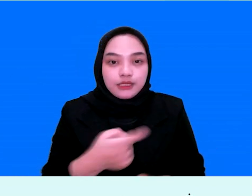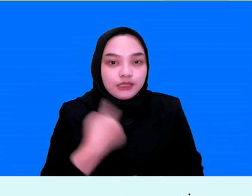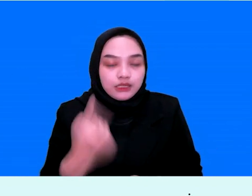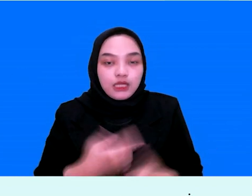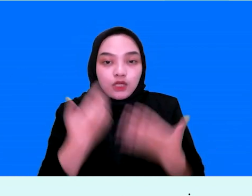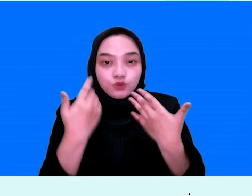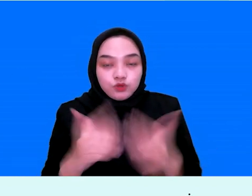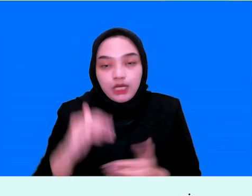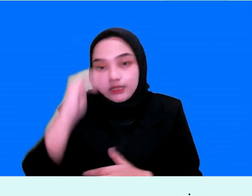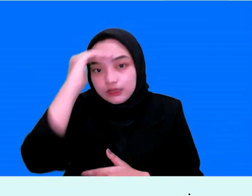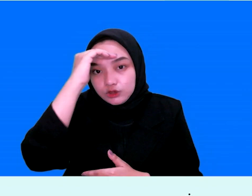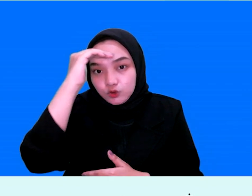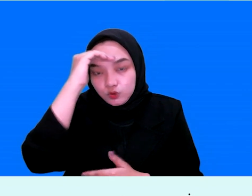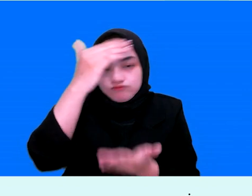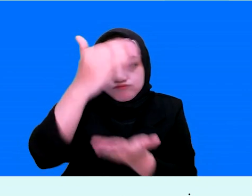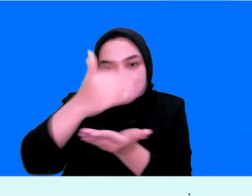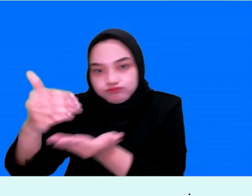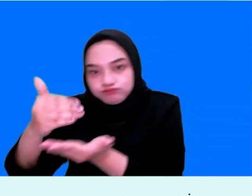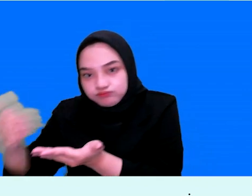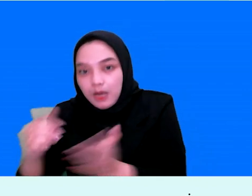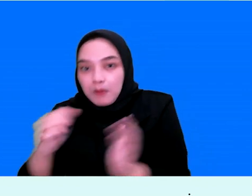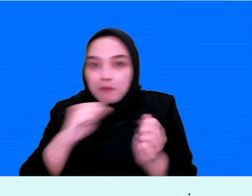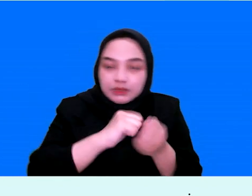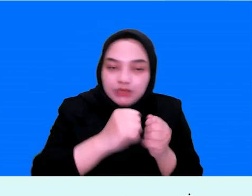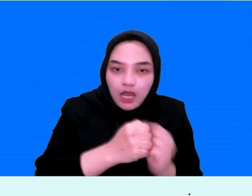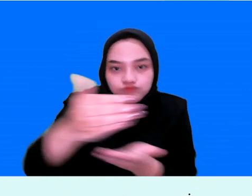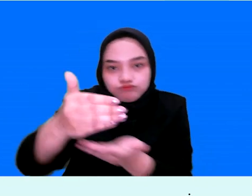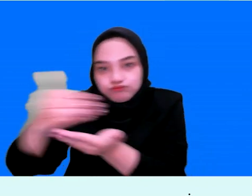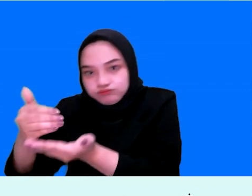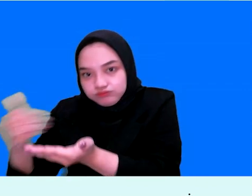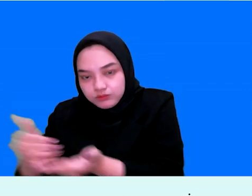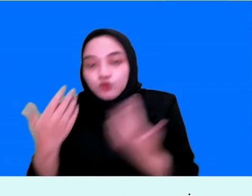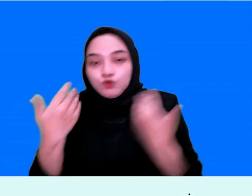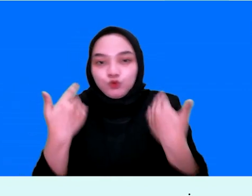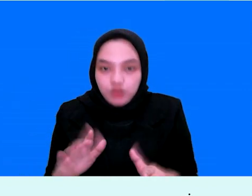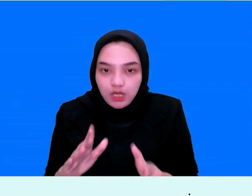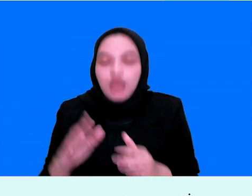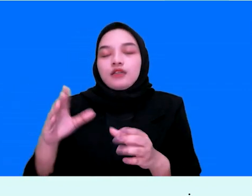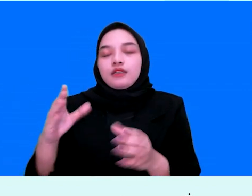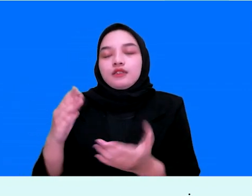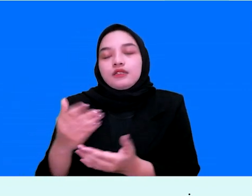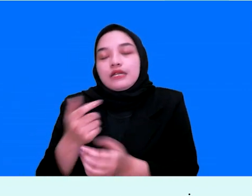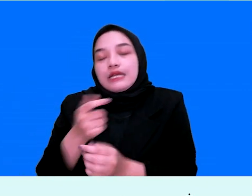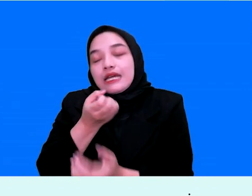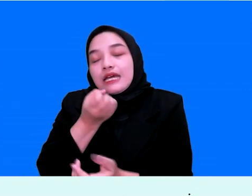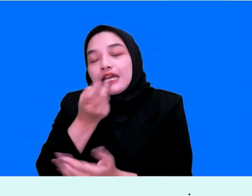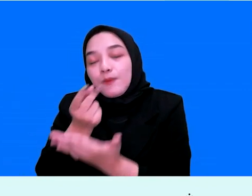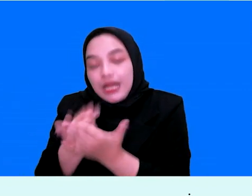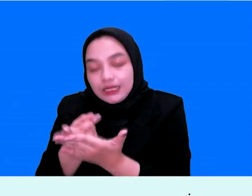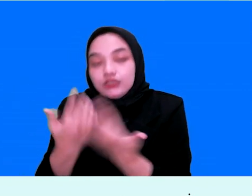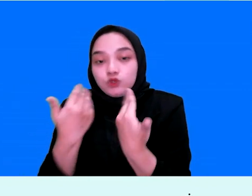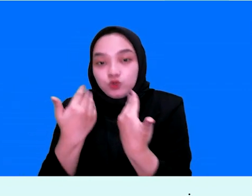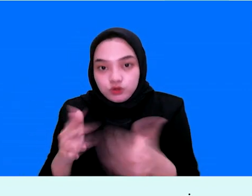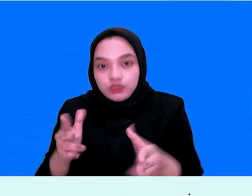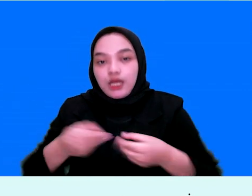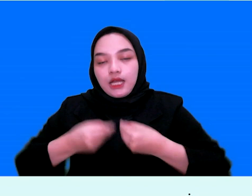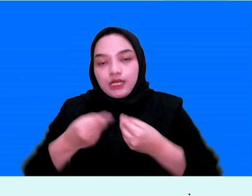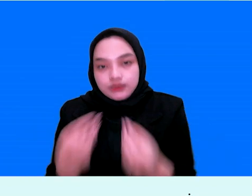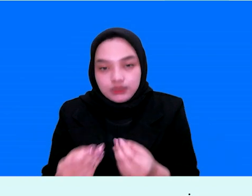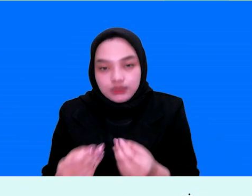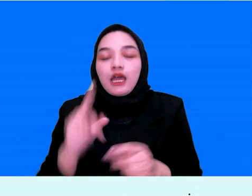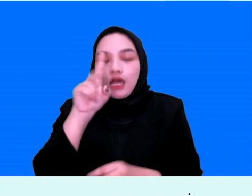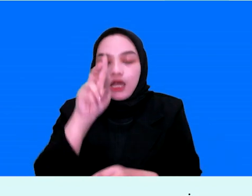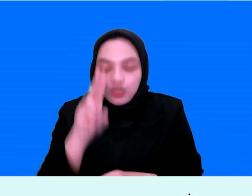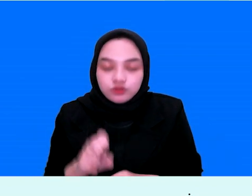sudah mengumpulkan isu-isu yang ditemukan dan isu-isu tersebut juga kami berikan rekomendasi apa yang harus dilakukan untuk